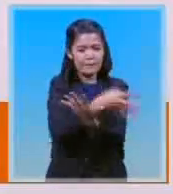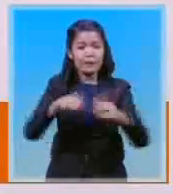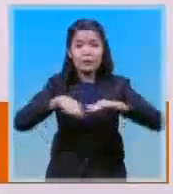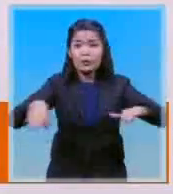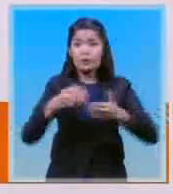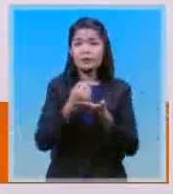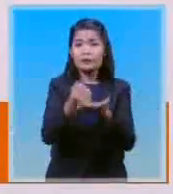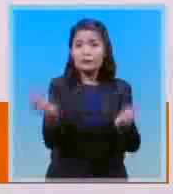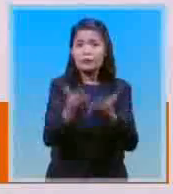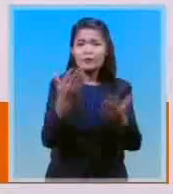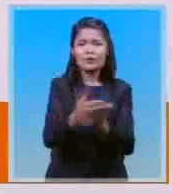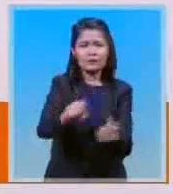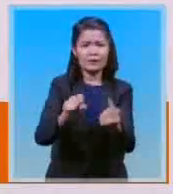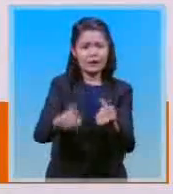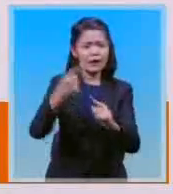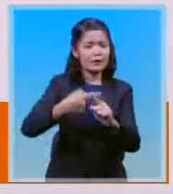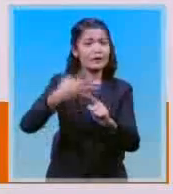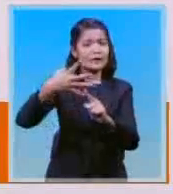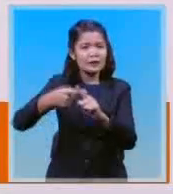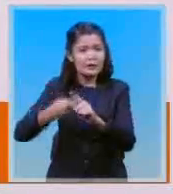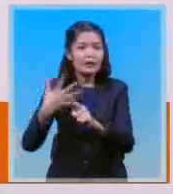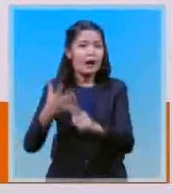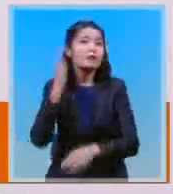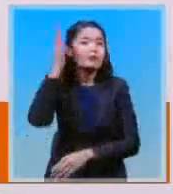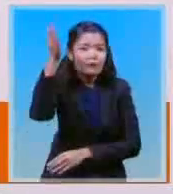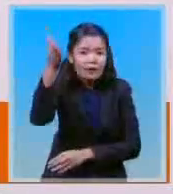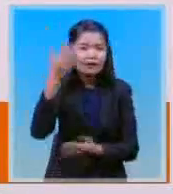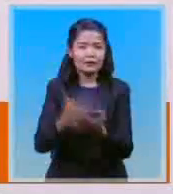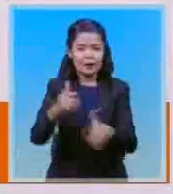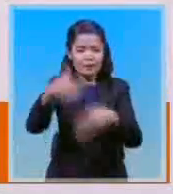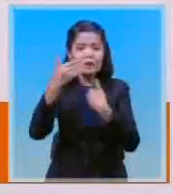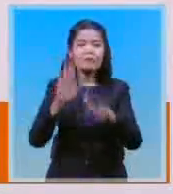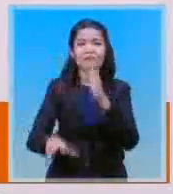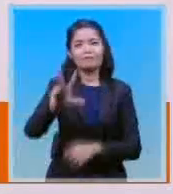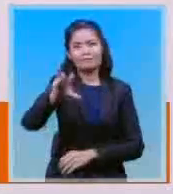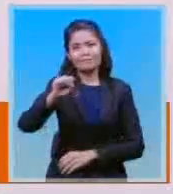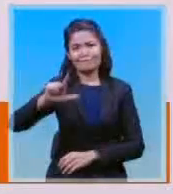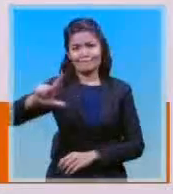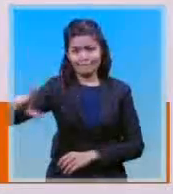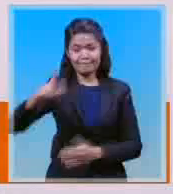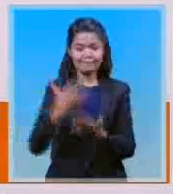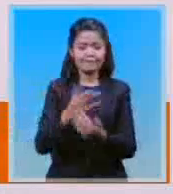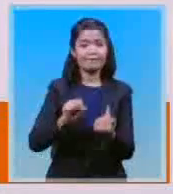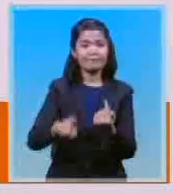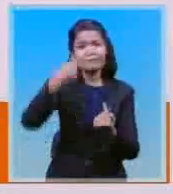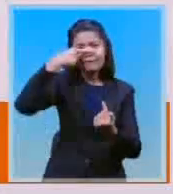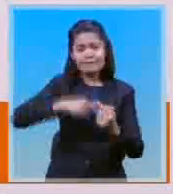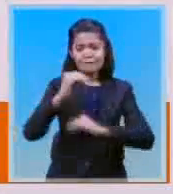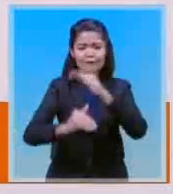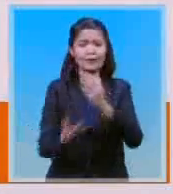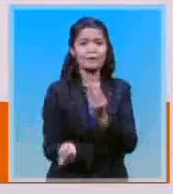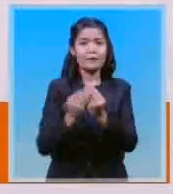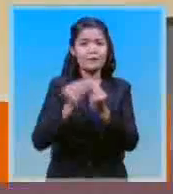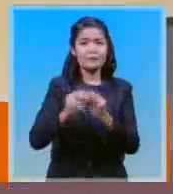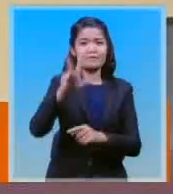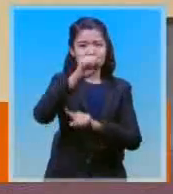เดือนนี้กว่า 3แสนล้านบาทครับค่าส่งจุดขายให้ตัวเครื่อง 3ผสมได้